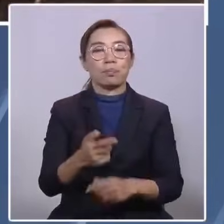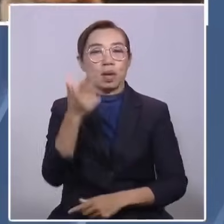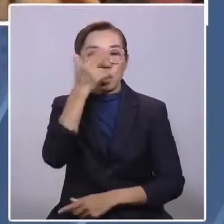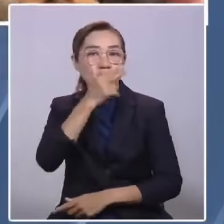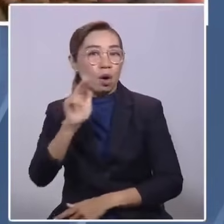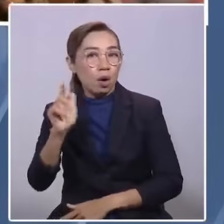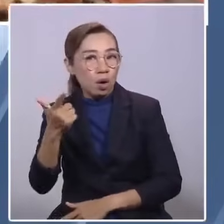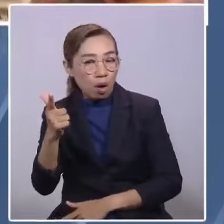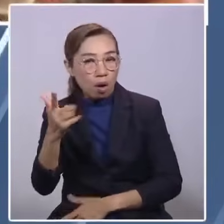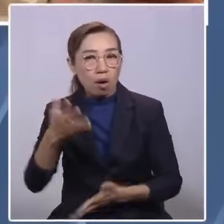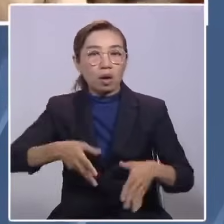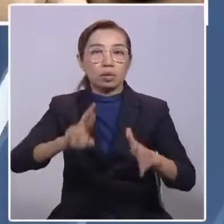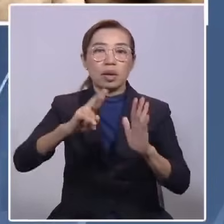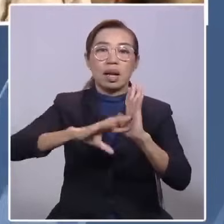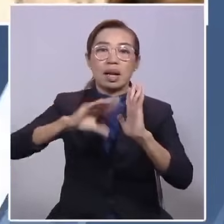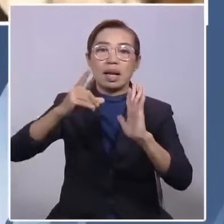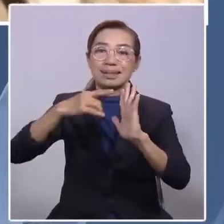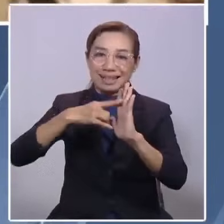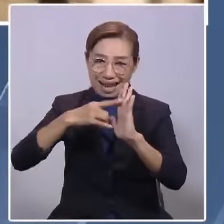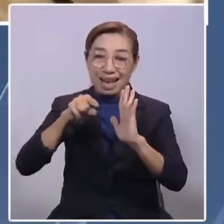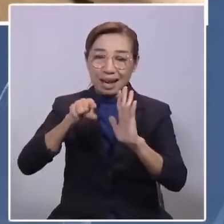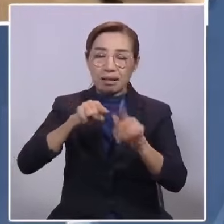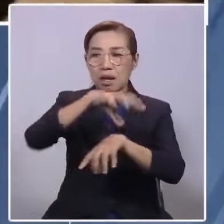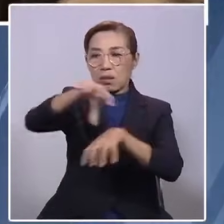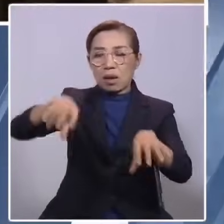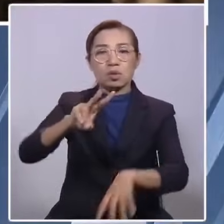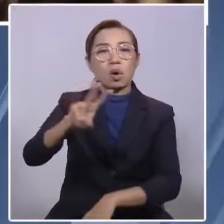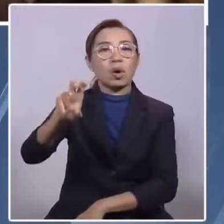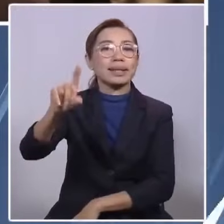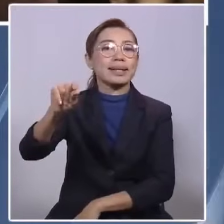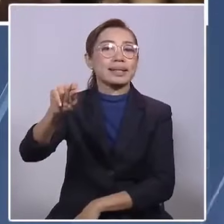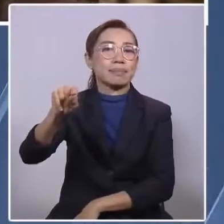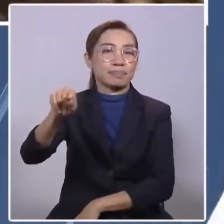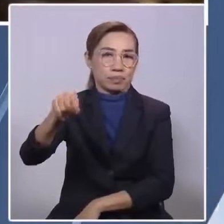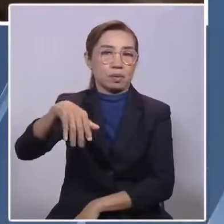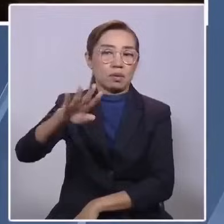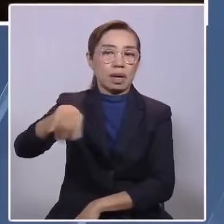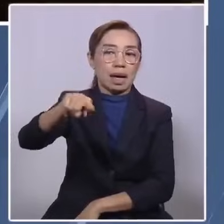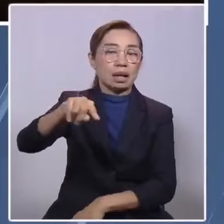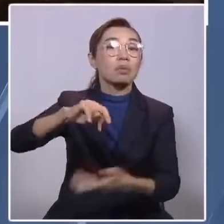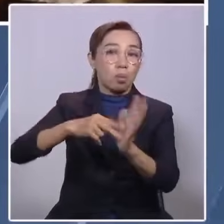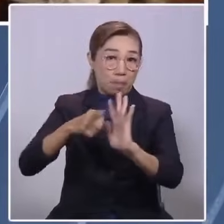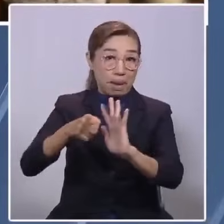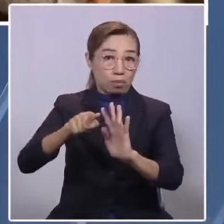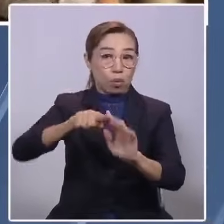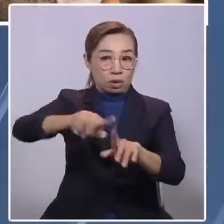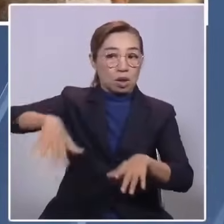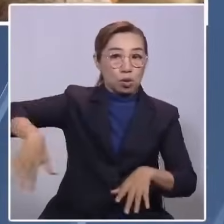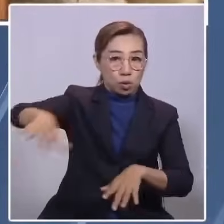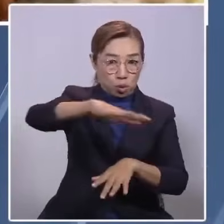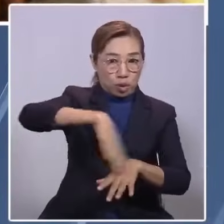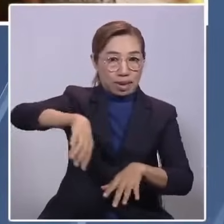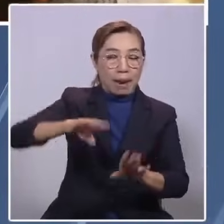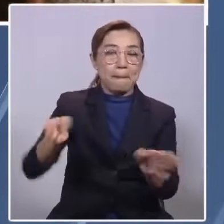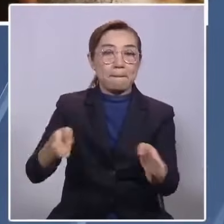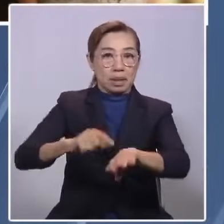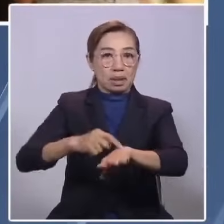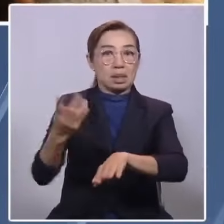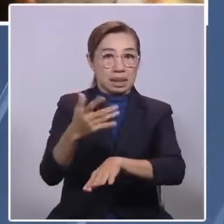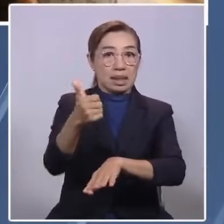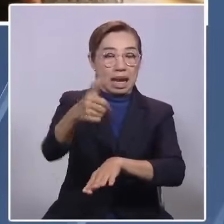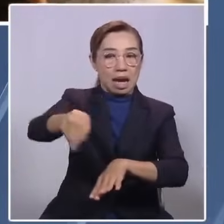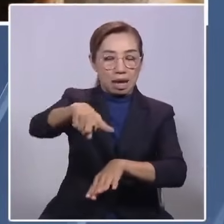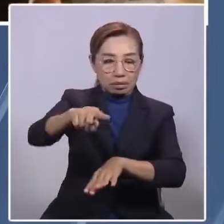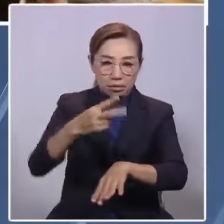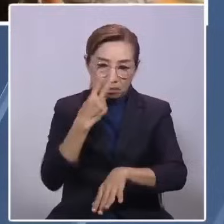ด้วยประมาณสัก 220กว่าล้านค่ะอันนี้คือโซนที่จัดเอาไว้คือท่านให้สัมภาษณ์บอกว่าโซนที่จัดเอาไว้ถ้ามี